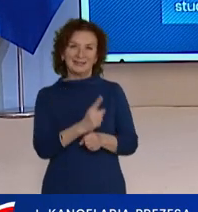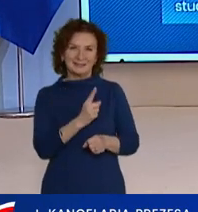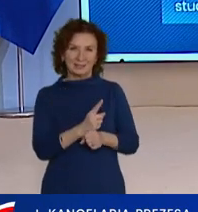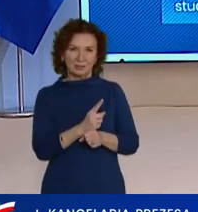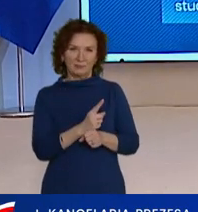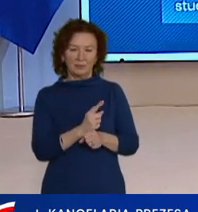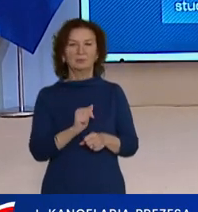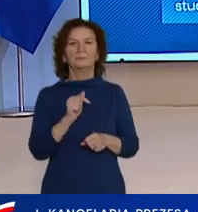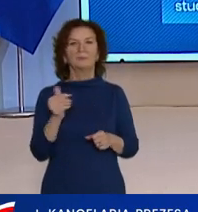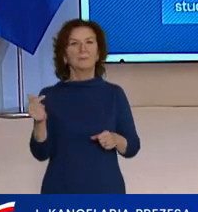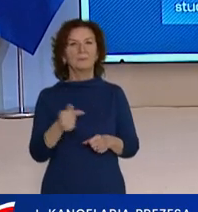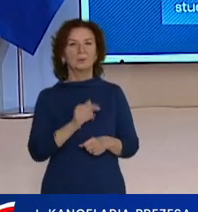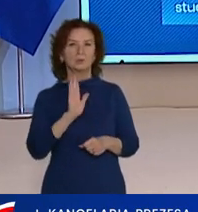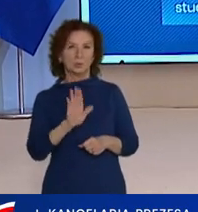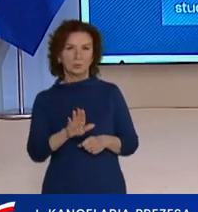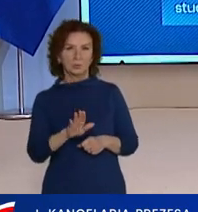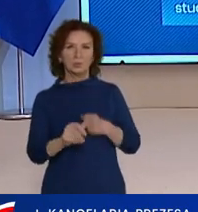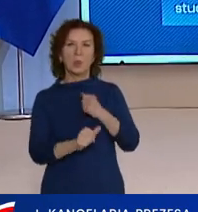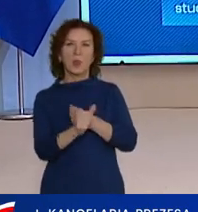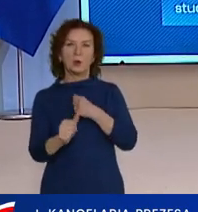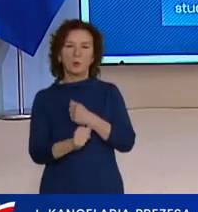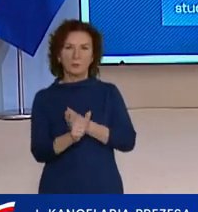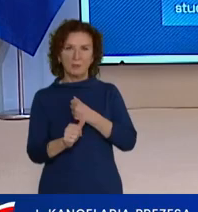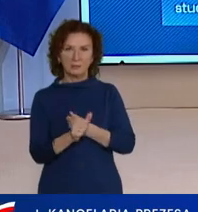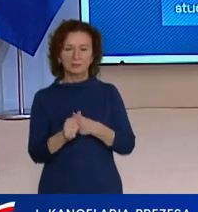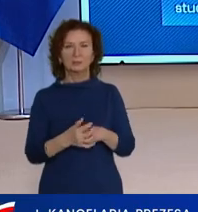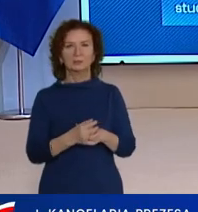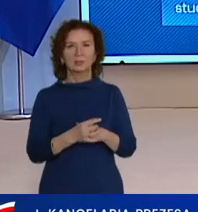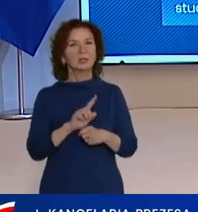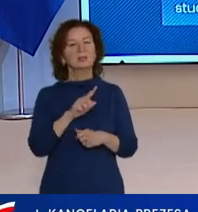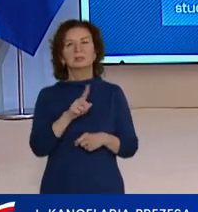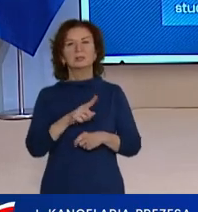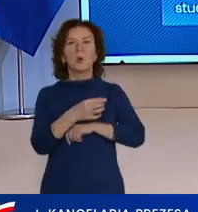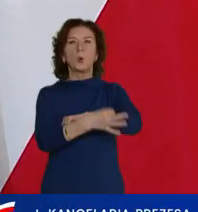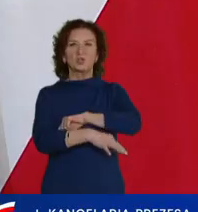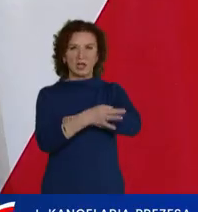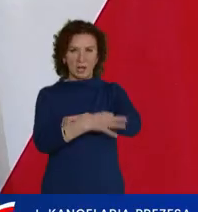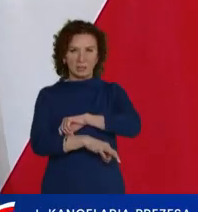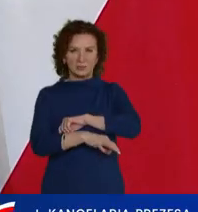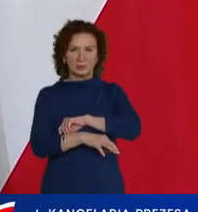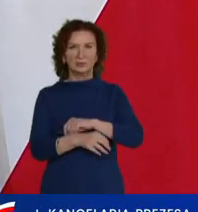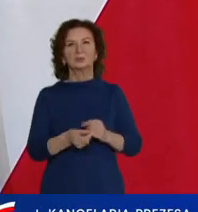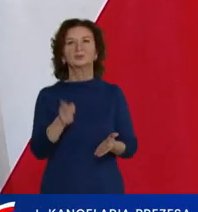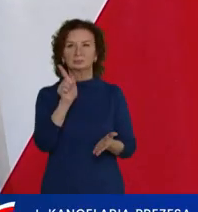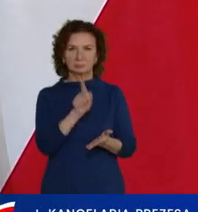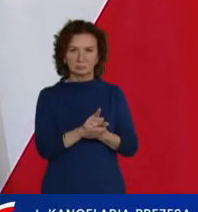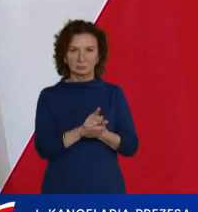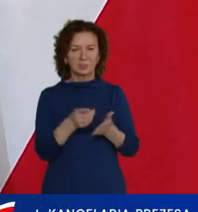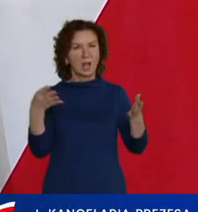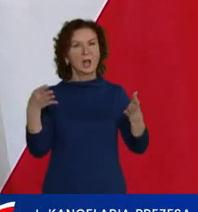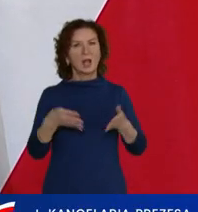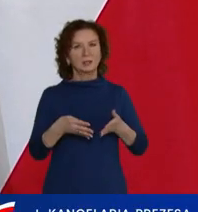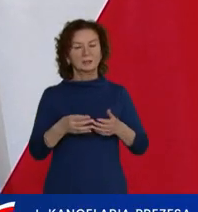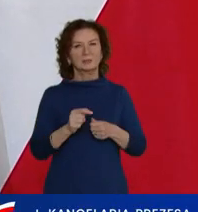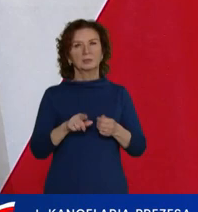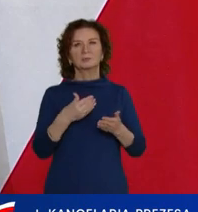pod nadzorem, muszą mieć dokument poświadczający z uczelni zdanie czy potwierdzenie zdania